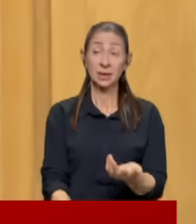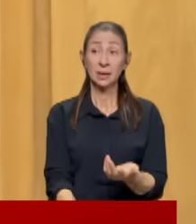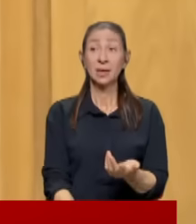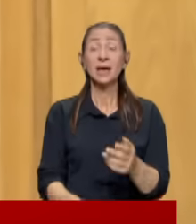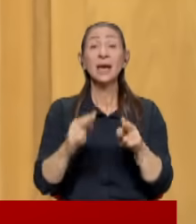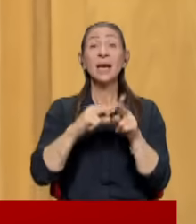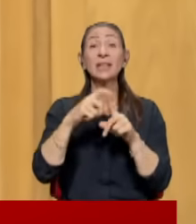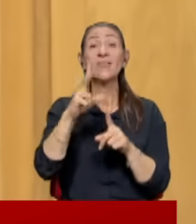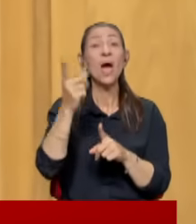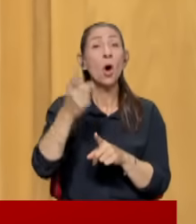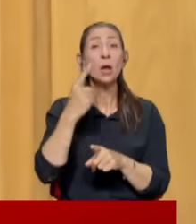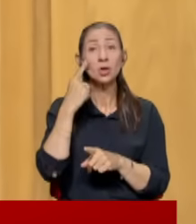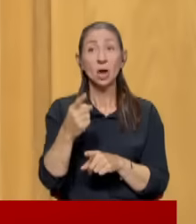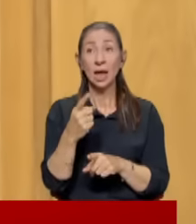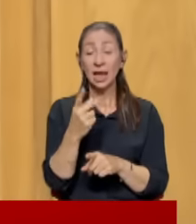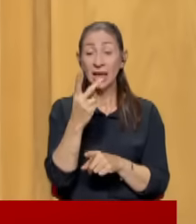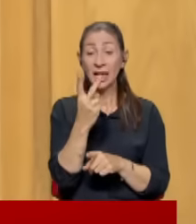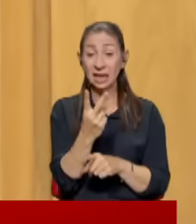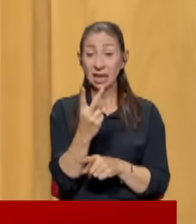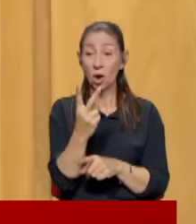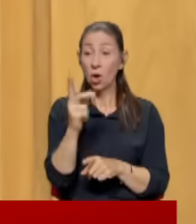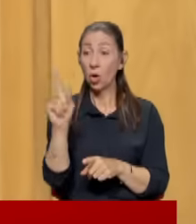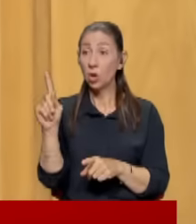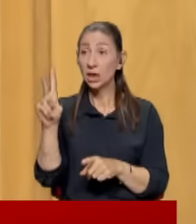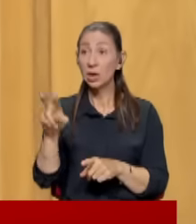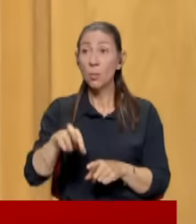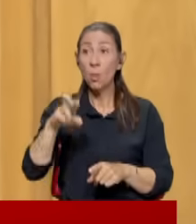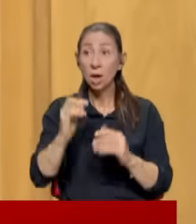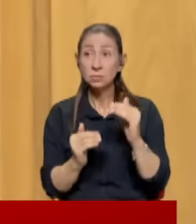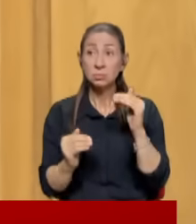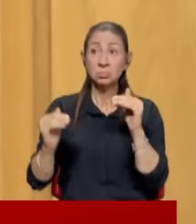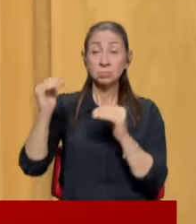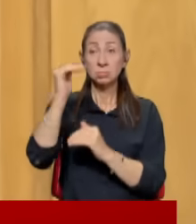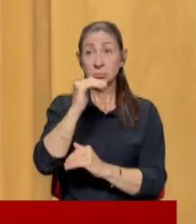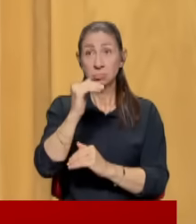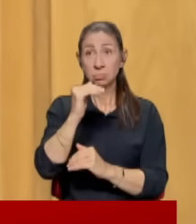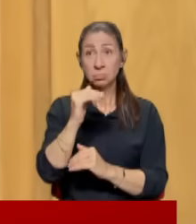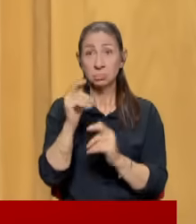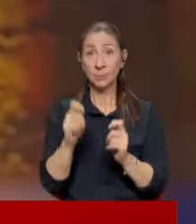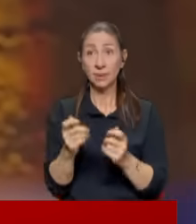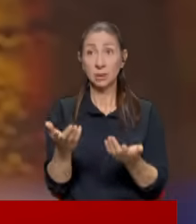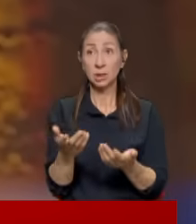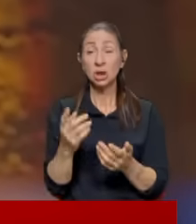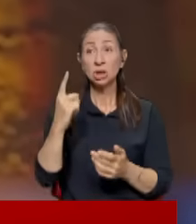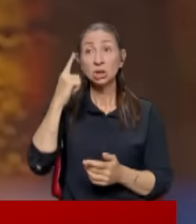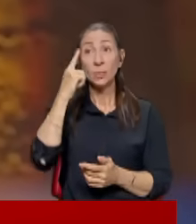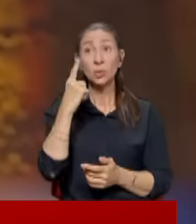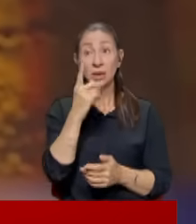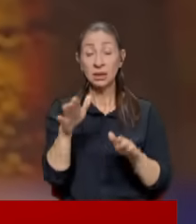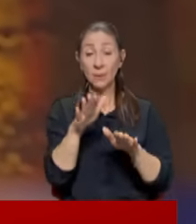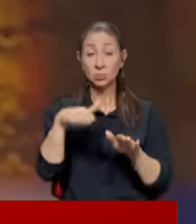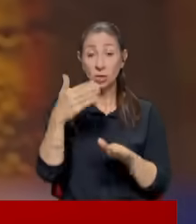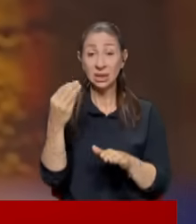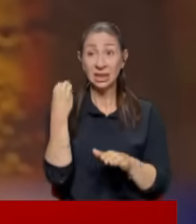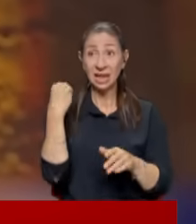KDV oranlarında 2 ile 12 puan arasında artış yapıldı. Japon hükümeti deprem